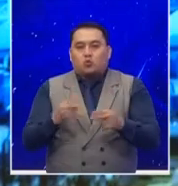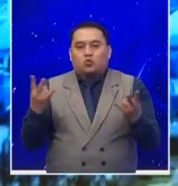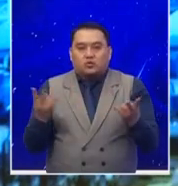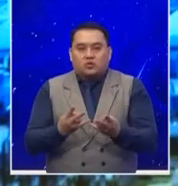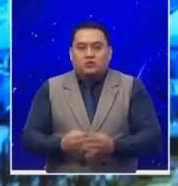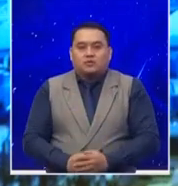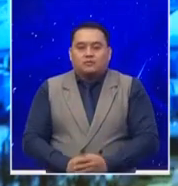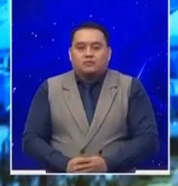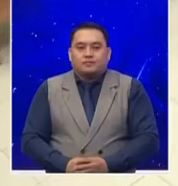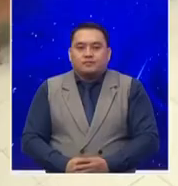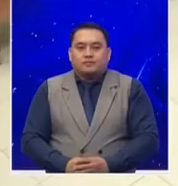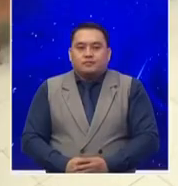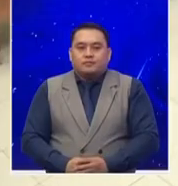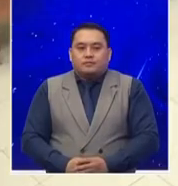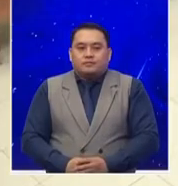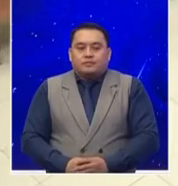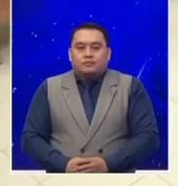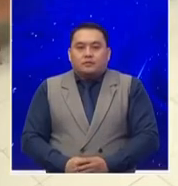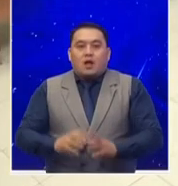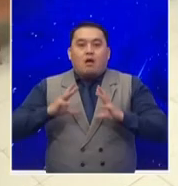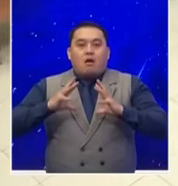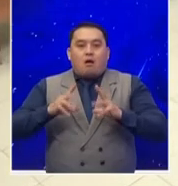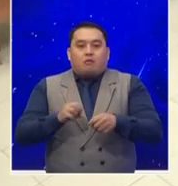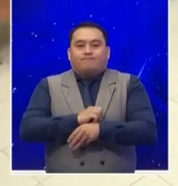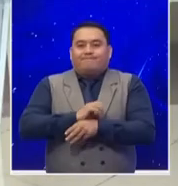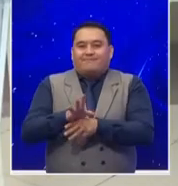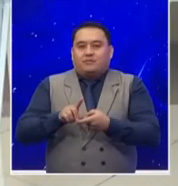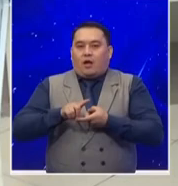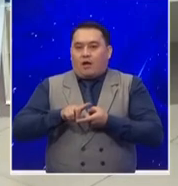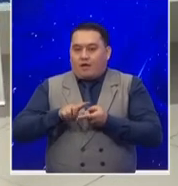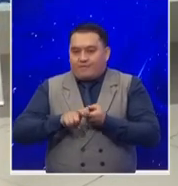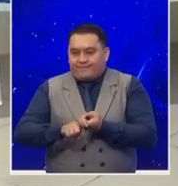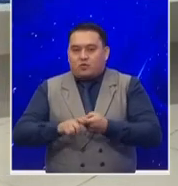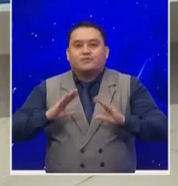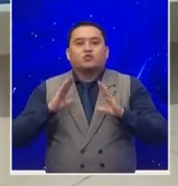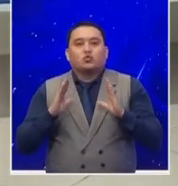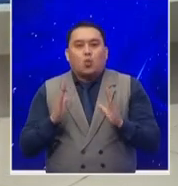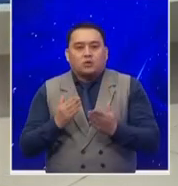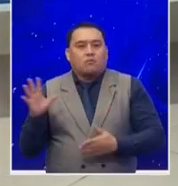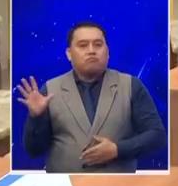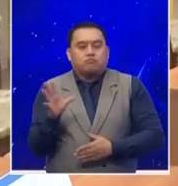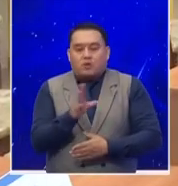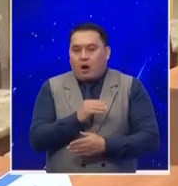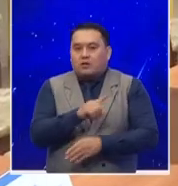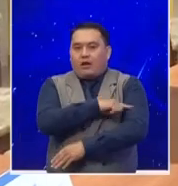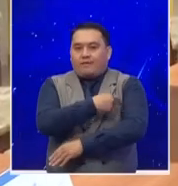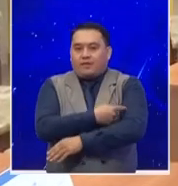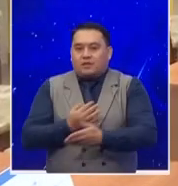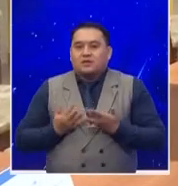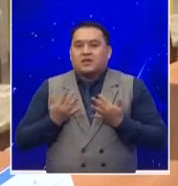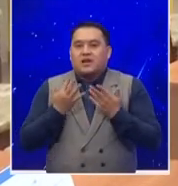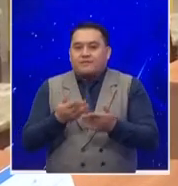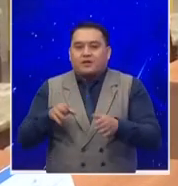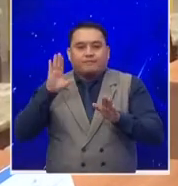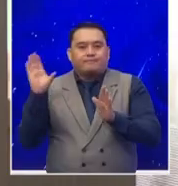болуы шарт. Бүкіл әлемде пайда болған коронавирустық эпидемиялық ахуалды ескере отырып, олар барлық жерлердегі санитарлық талаптарды